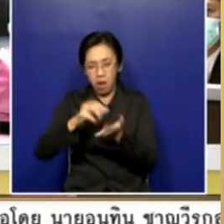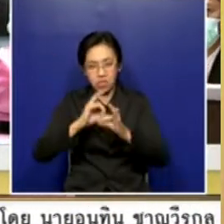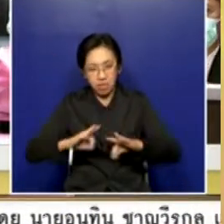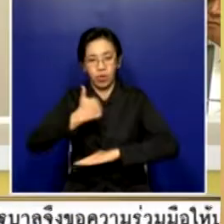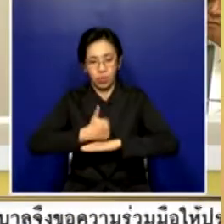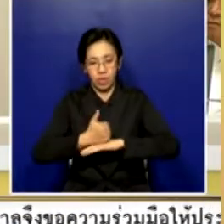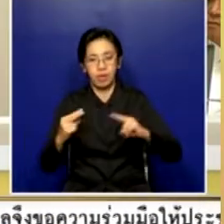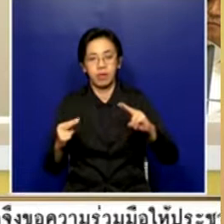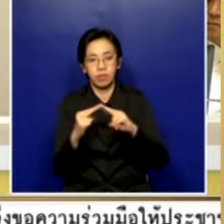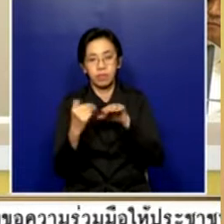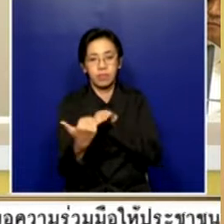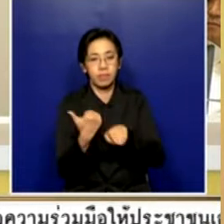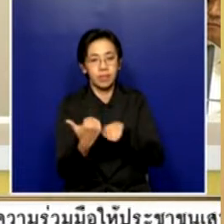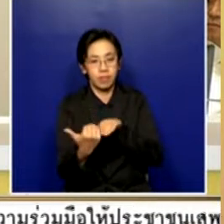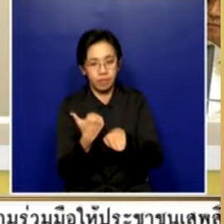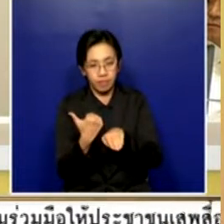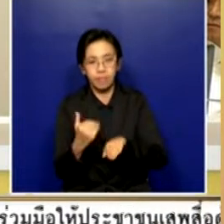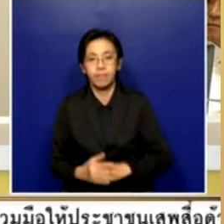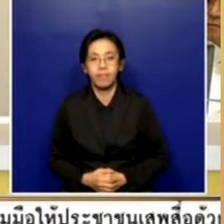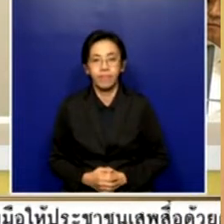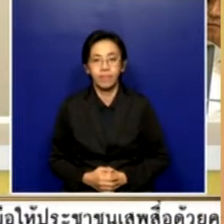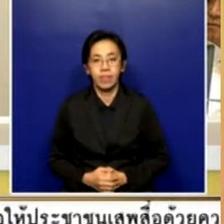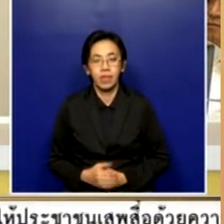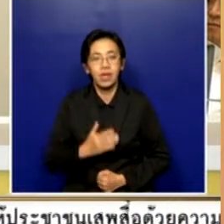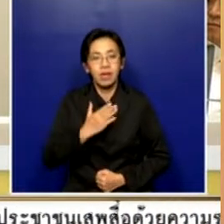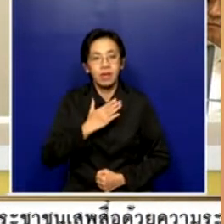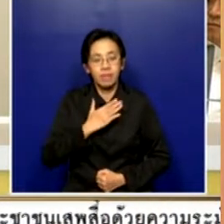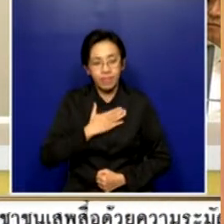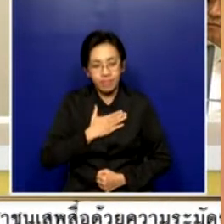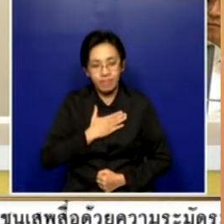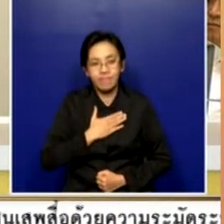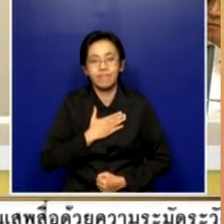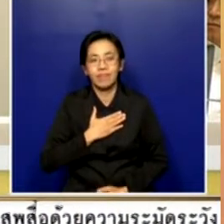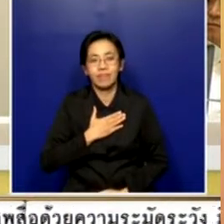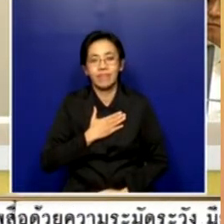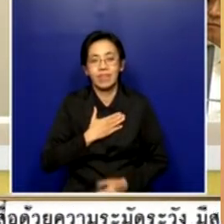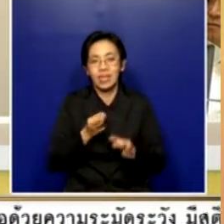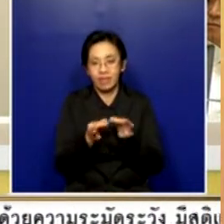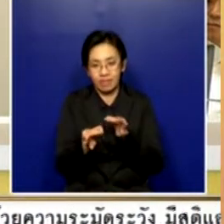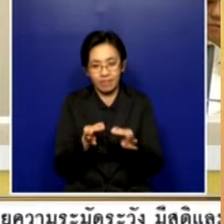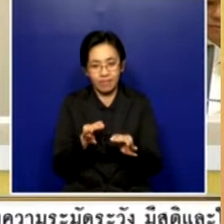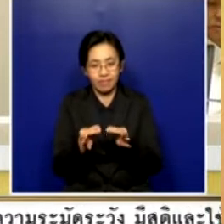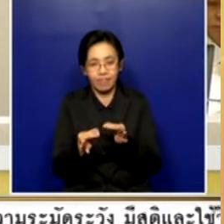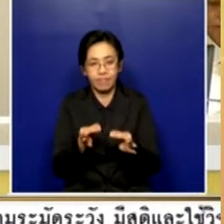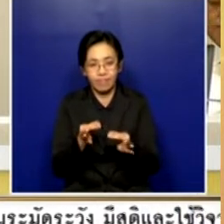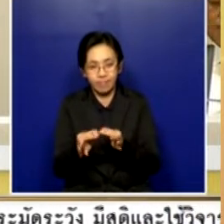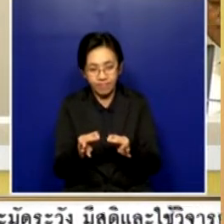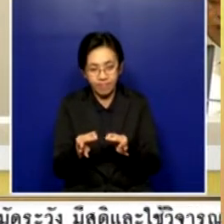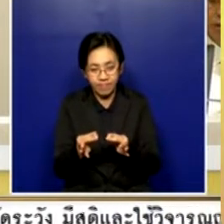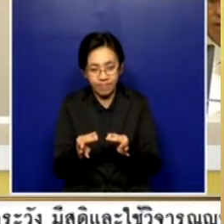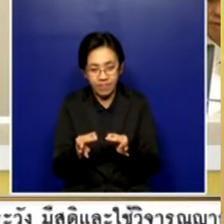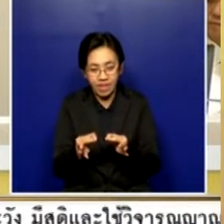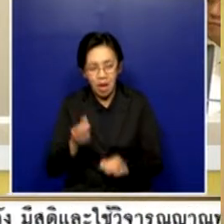สาเหตุที่ต้องมีการแก้ไขเงื่อนไขการประมูลเนื่องจากว่ารถไฟฟ้าสายสีน้ำเงินที่มีการก่อสร้างก่อนหน้านี้และมีการขุดอุโมงค์เหมือนกัน